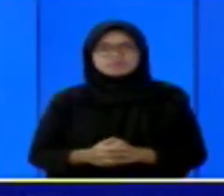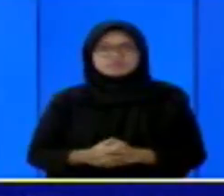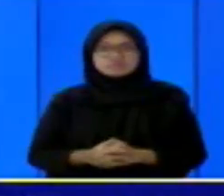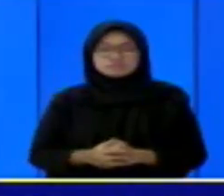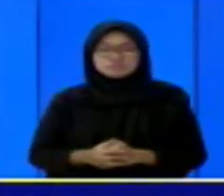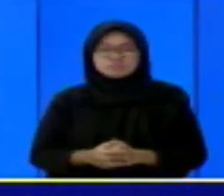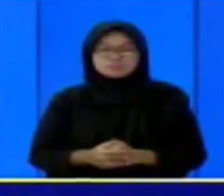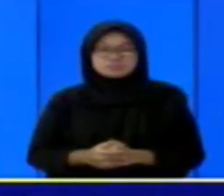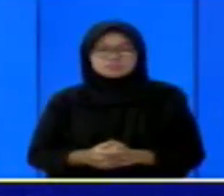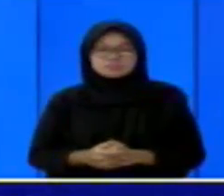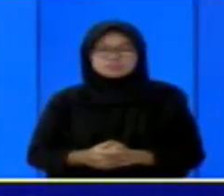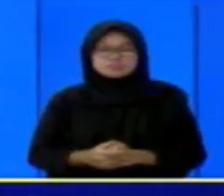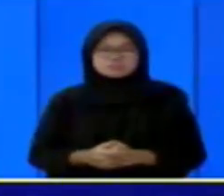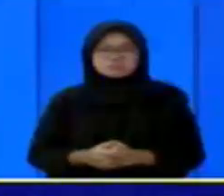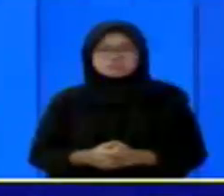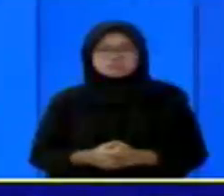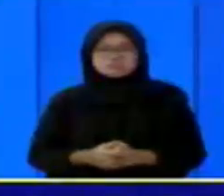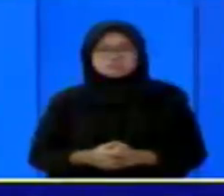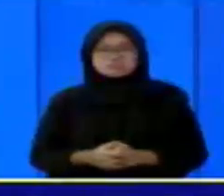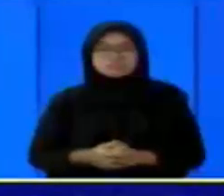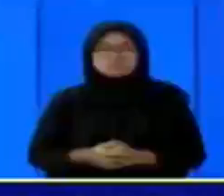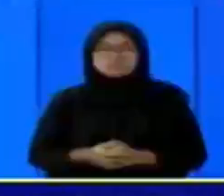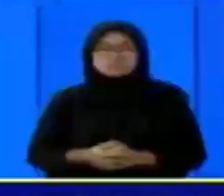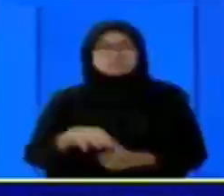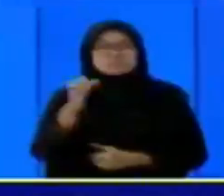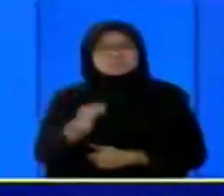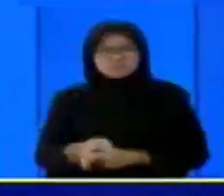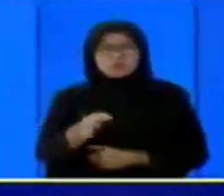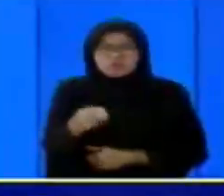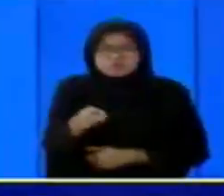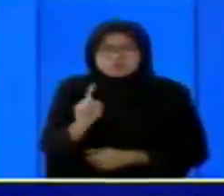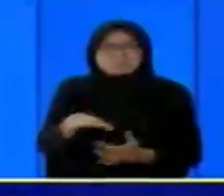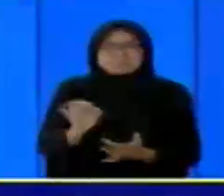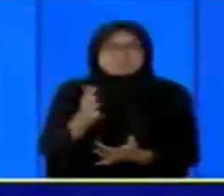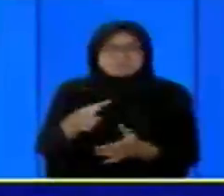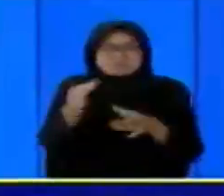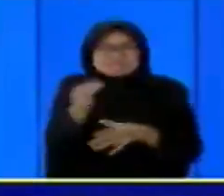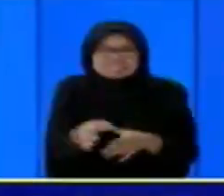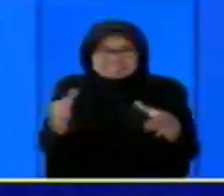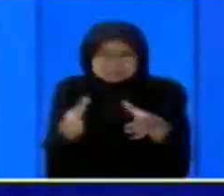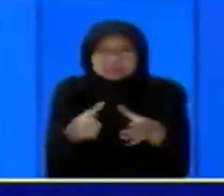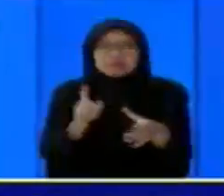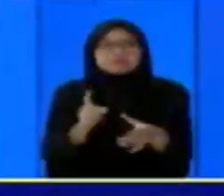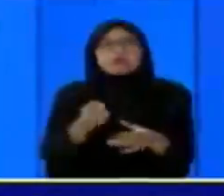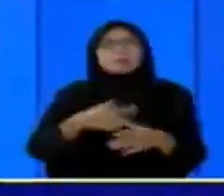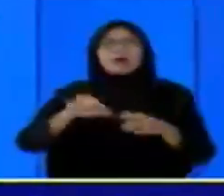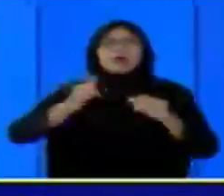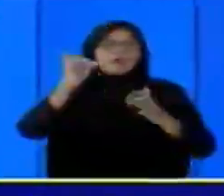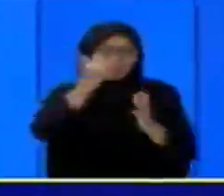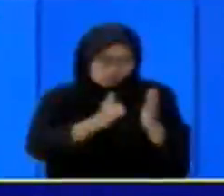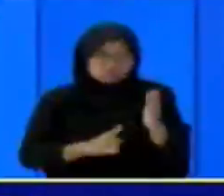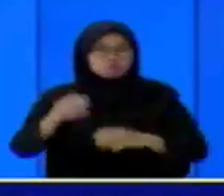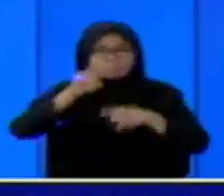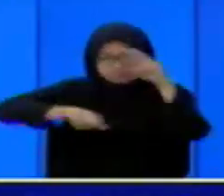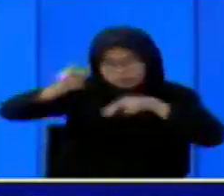Kepulauan Seribu karena kesiapannya lebih baik. Pemilihan Pulau Sebaru Kecil dilakukan berdasarkan evaluasi dari proses